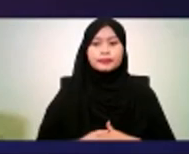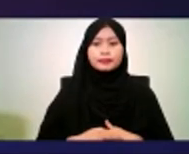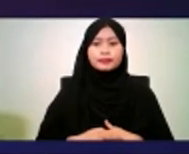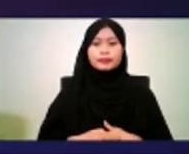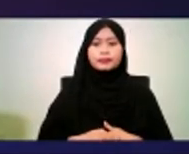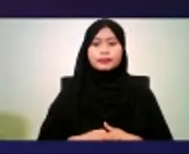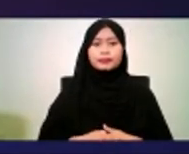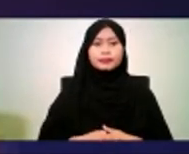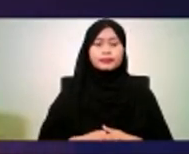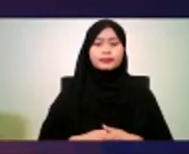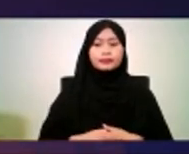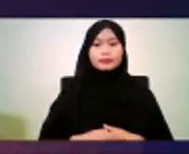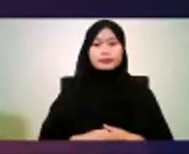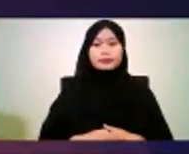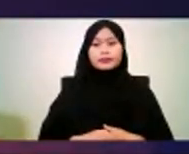Halo